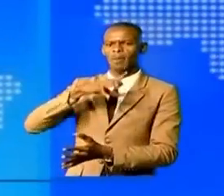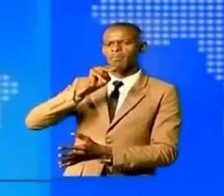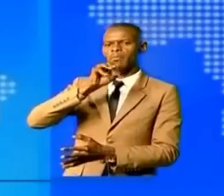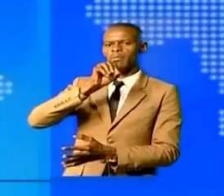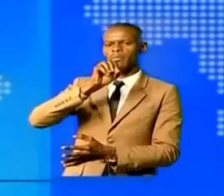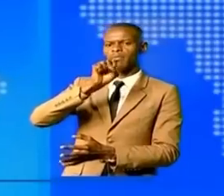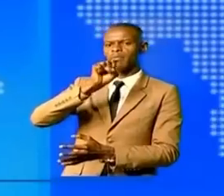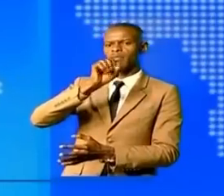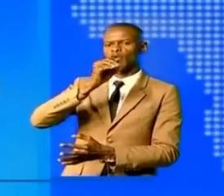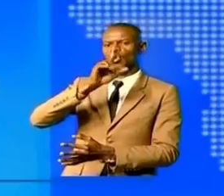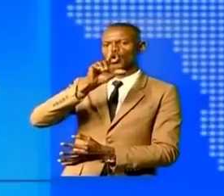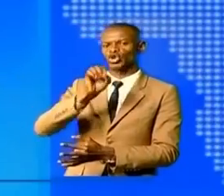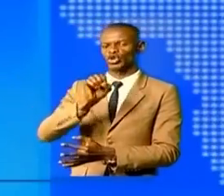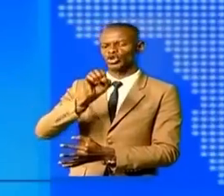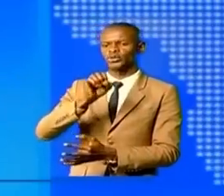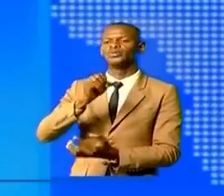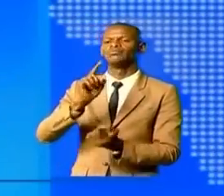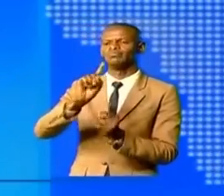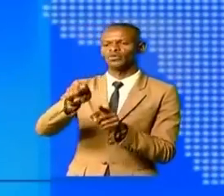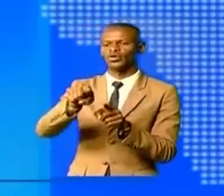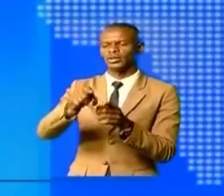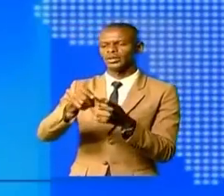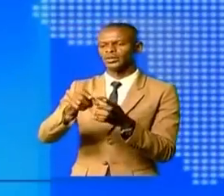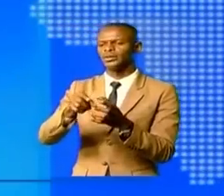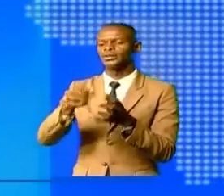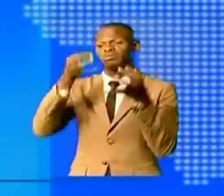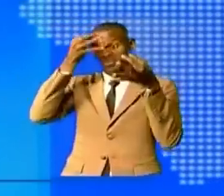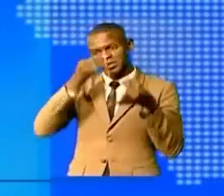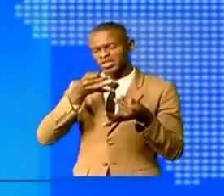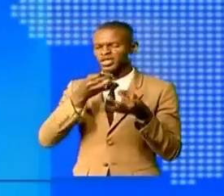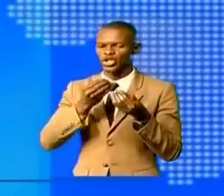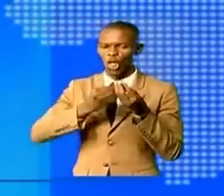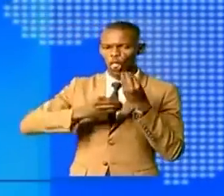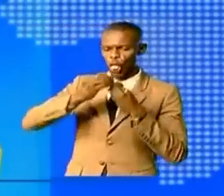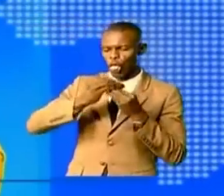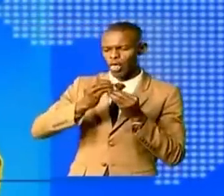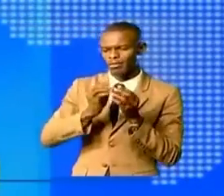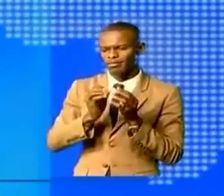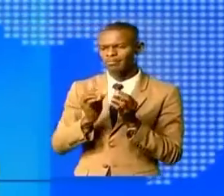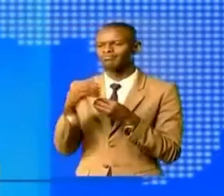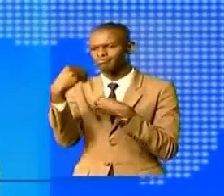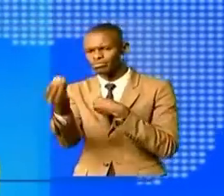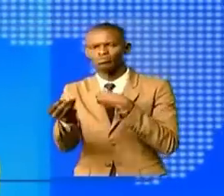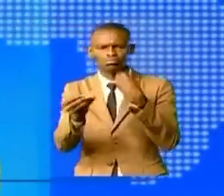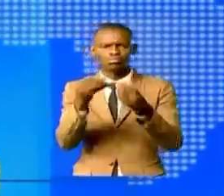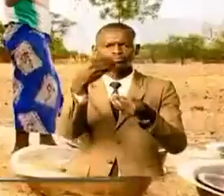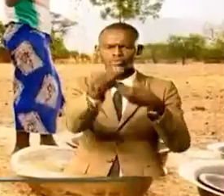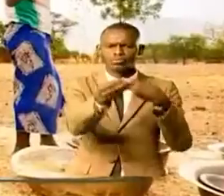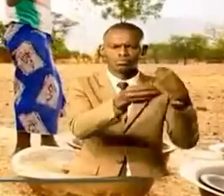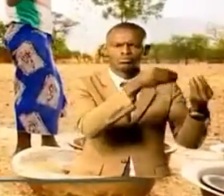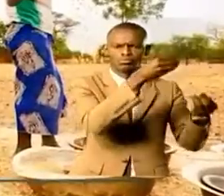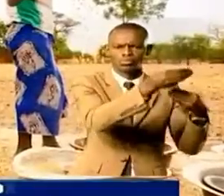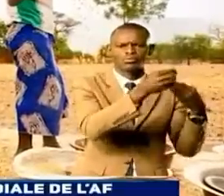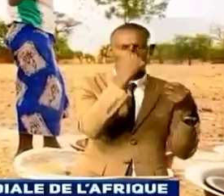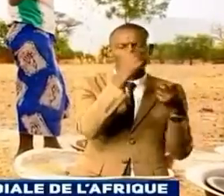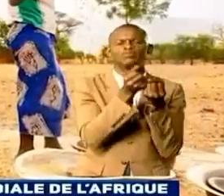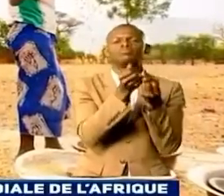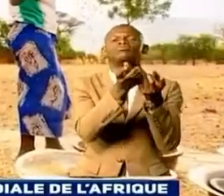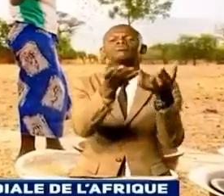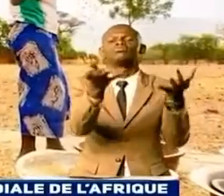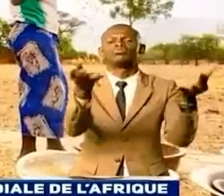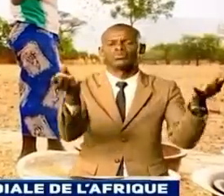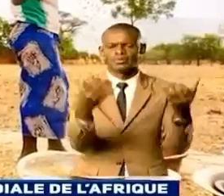ont décidé de placer des cantines scolaires dans les prochains jours. Louisène Sakalamala, Sapompon Umba. Renforcement de